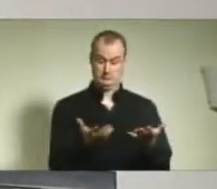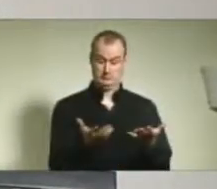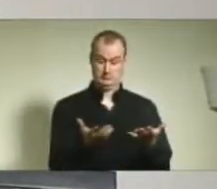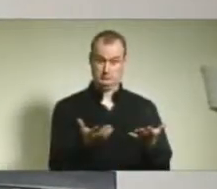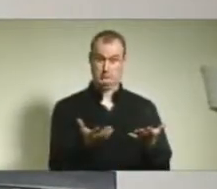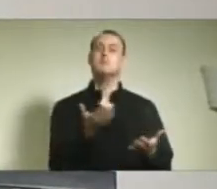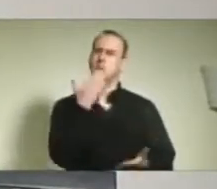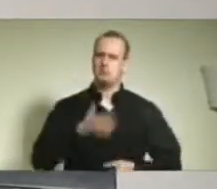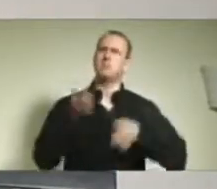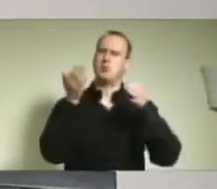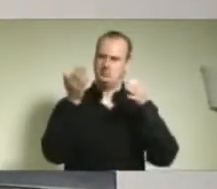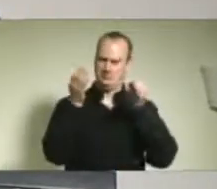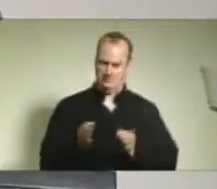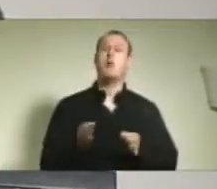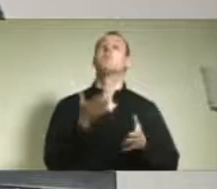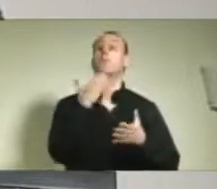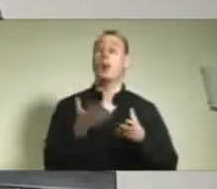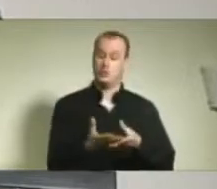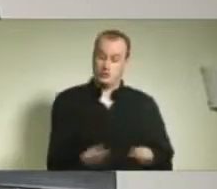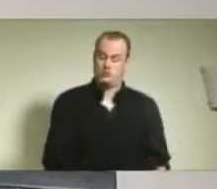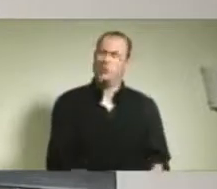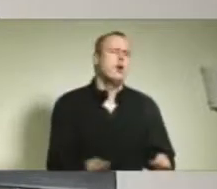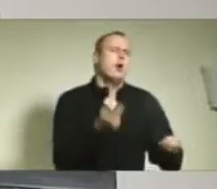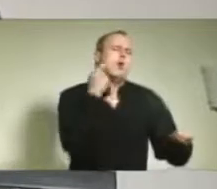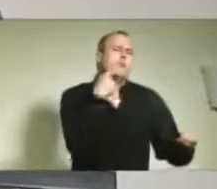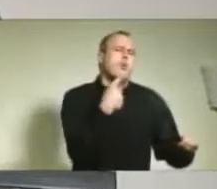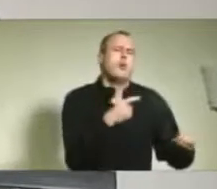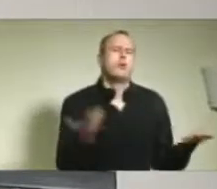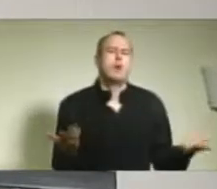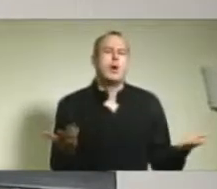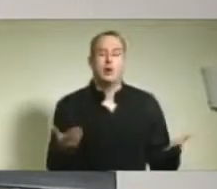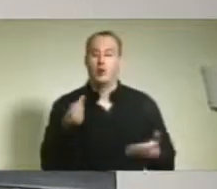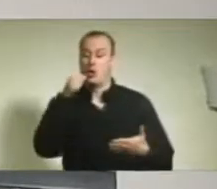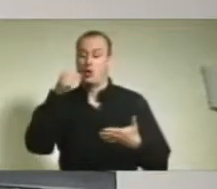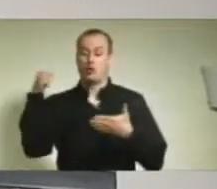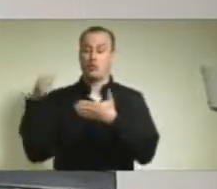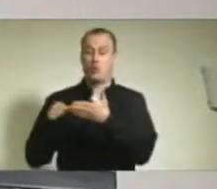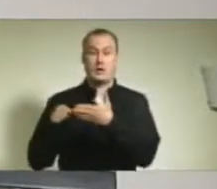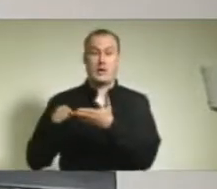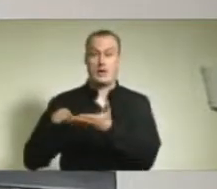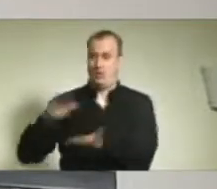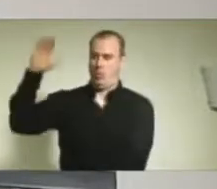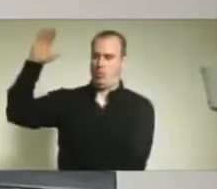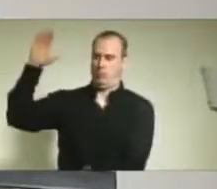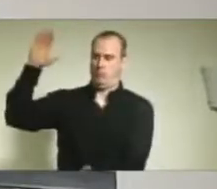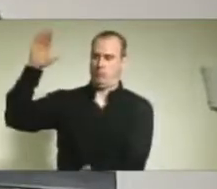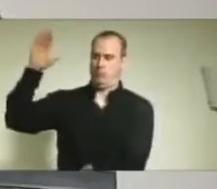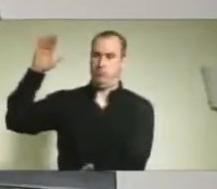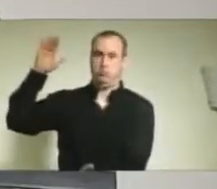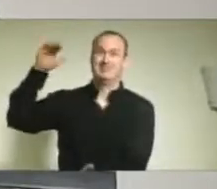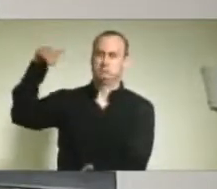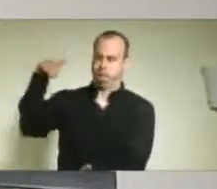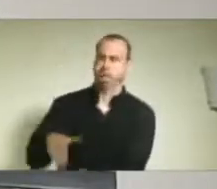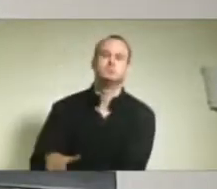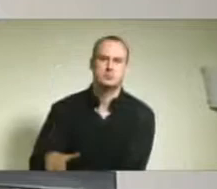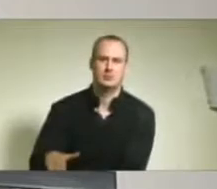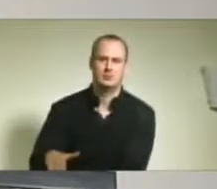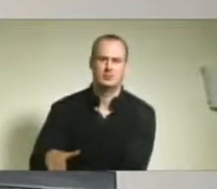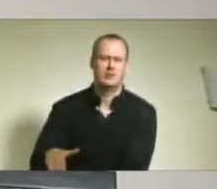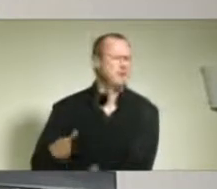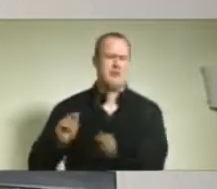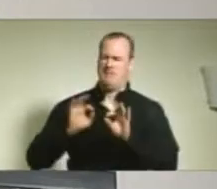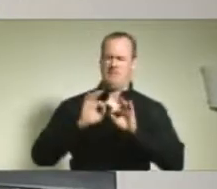pense que c'est la solution pour pallier à la chute du courrier, puisqu'on est tous confrontés dans tous les pays